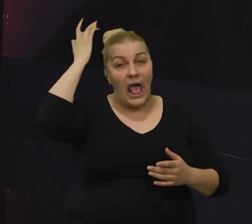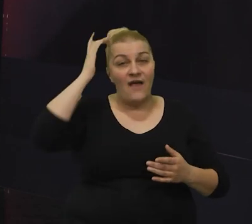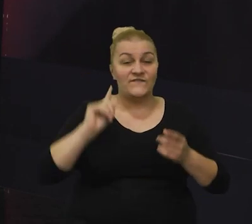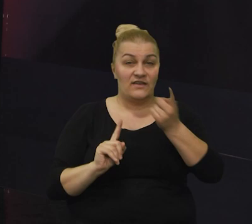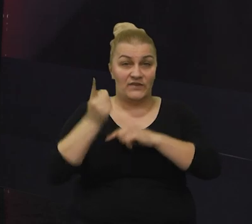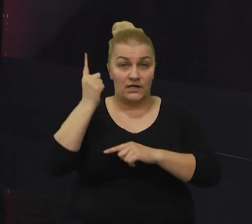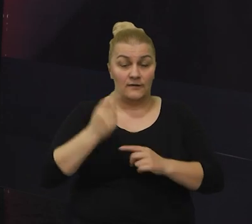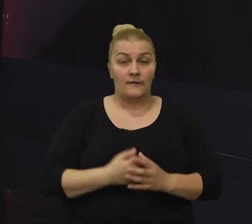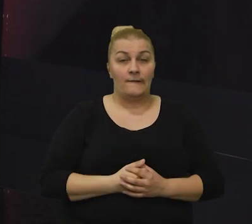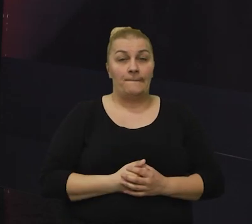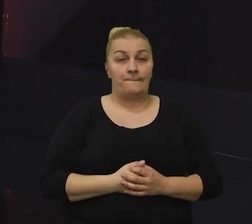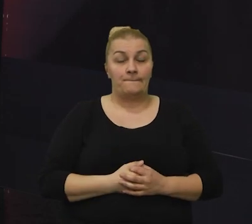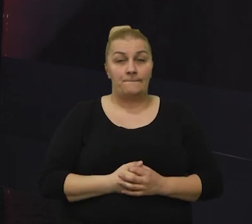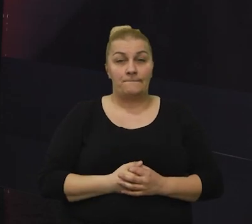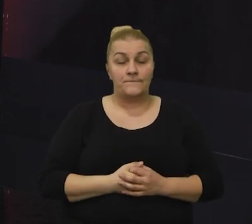vrhu.